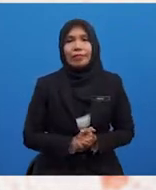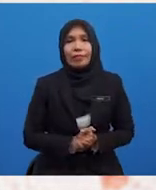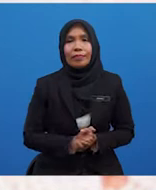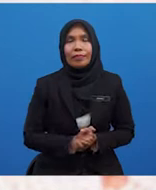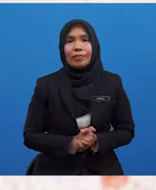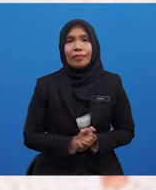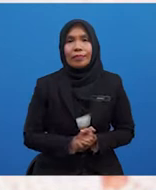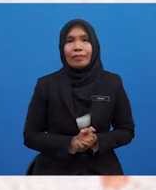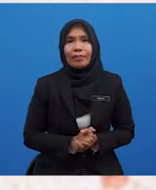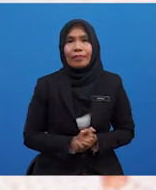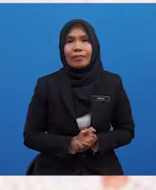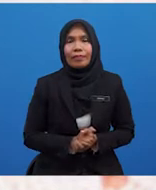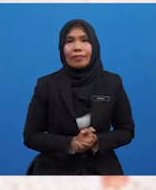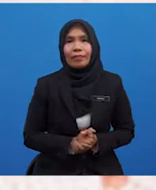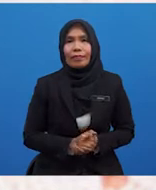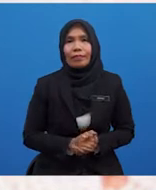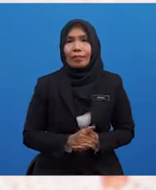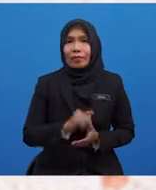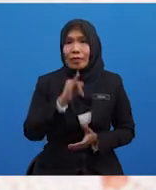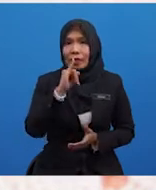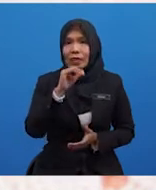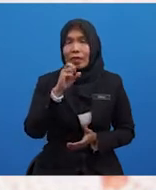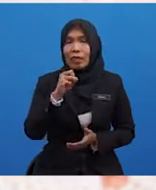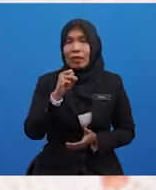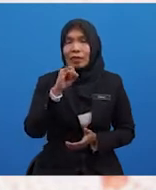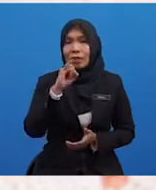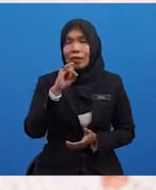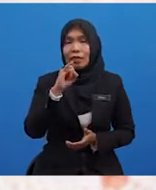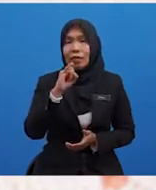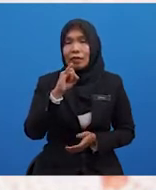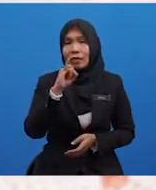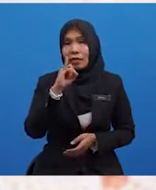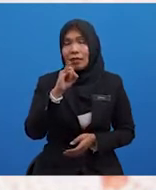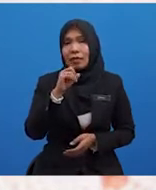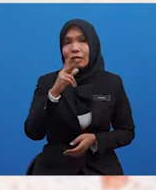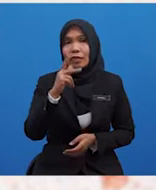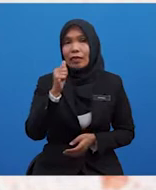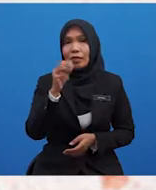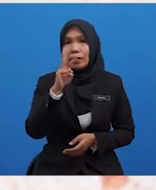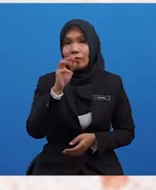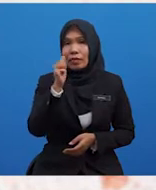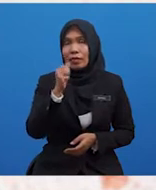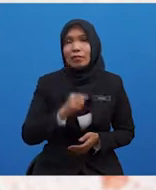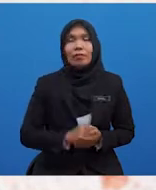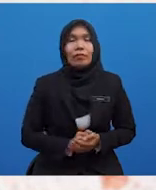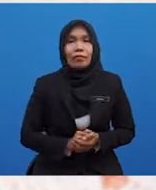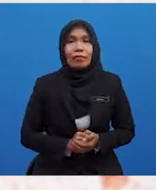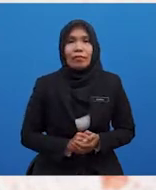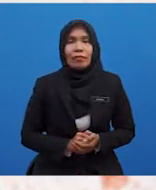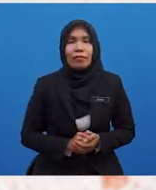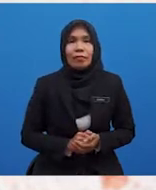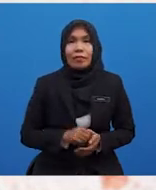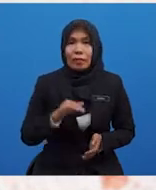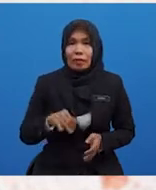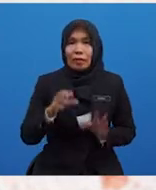sebagai gambar rajah Ishikawa atau gambar rajah sebab dan akibat yang boleh